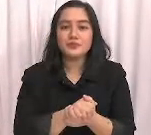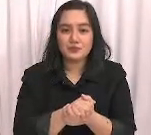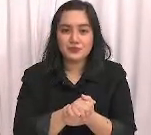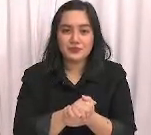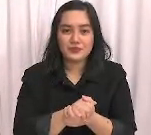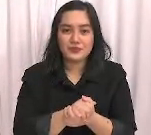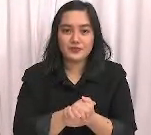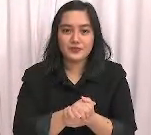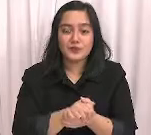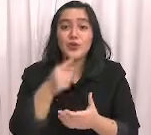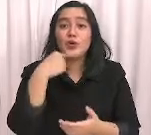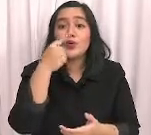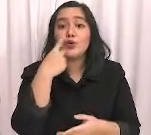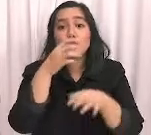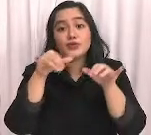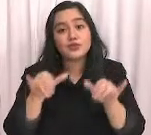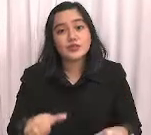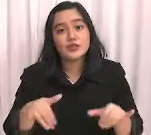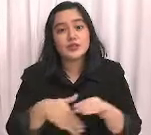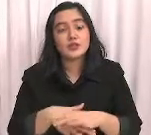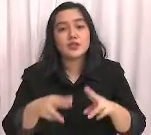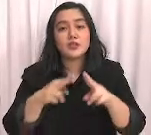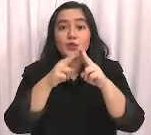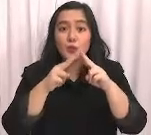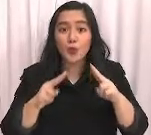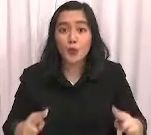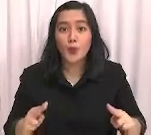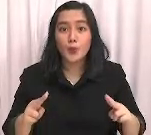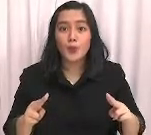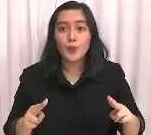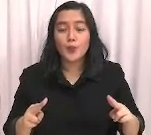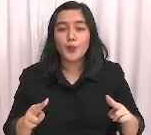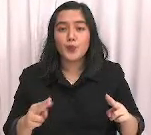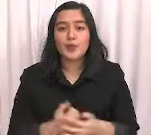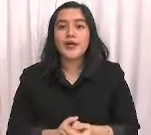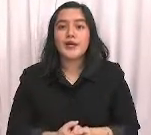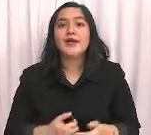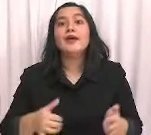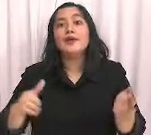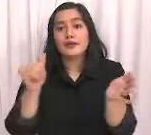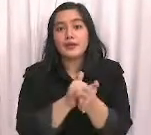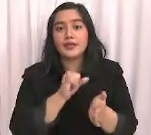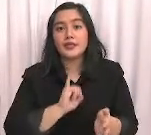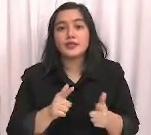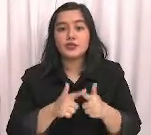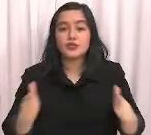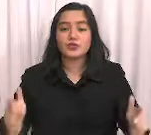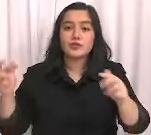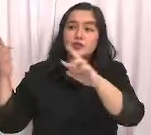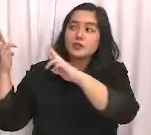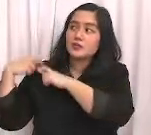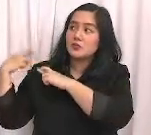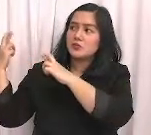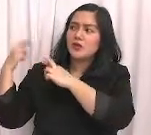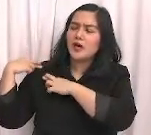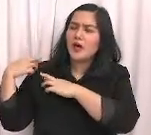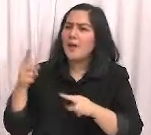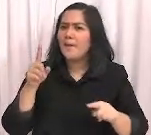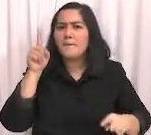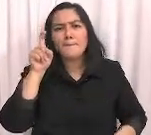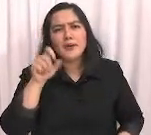yung task natin? Pero mo, ipagkatiwala sa atin yung mga anak natin. Yes. Tayo ang magte-take care